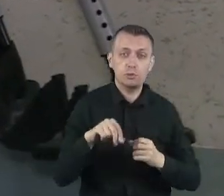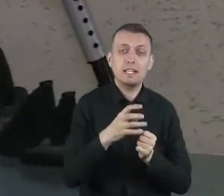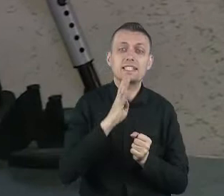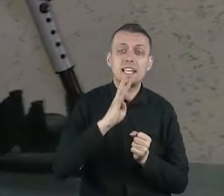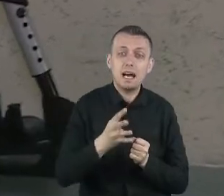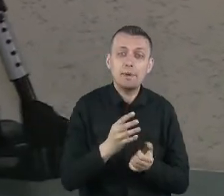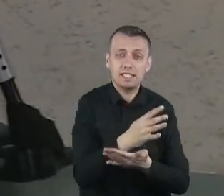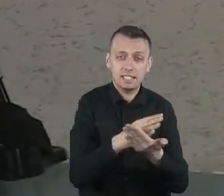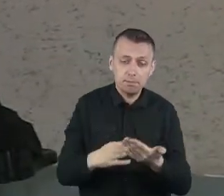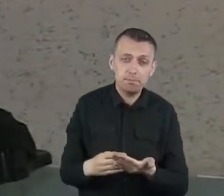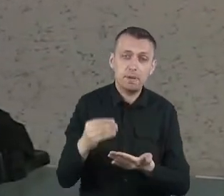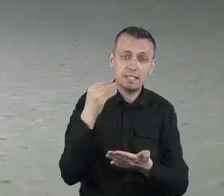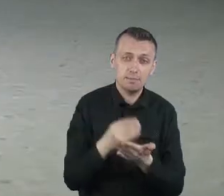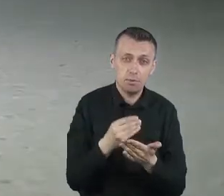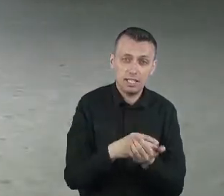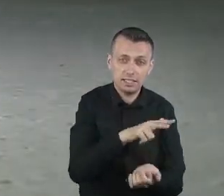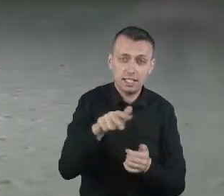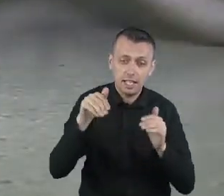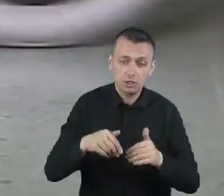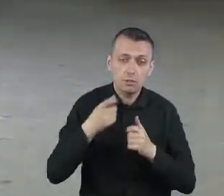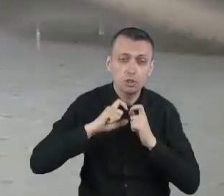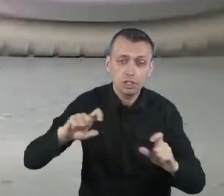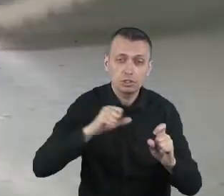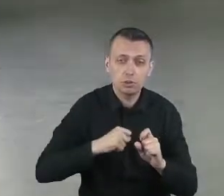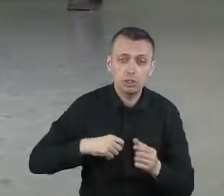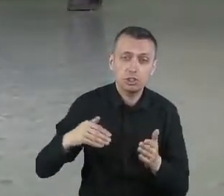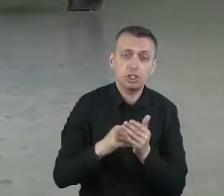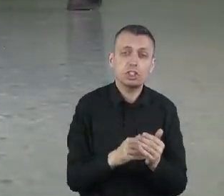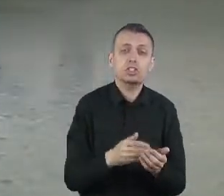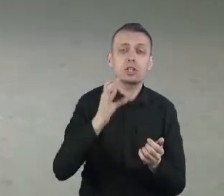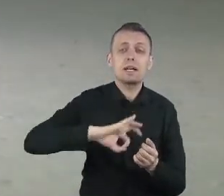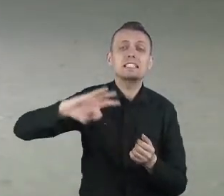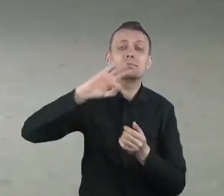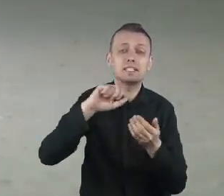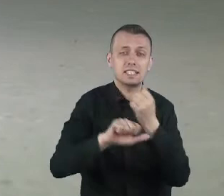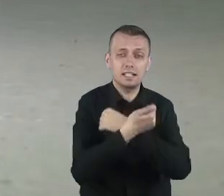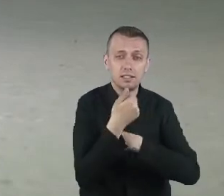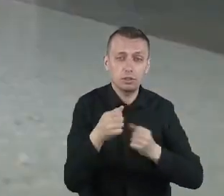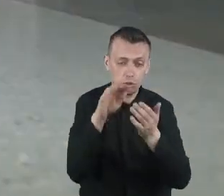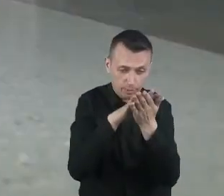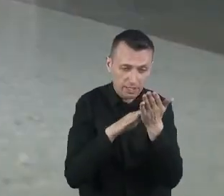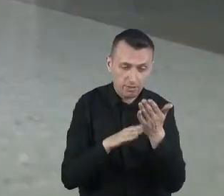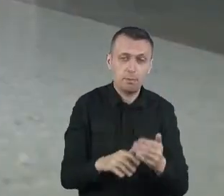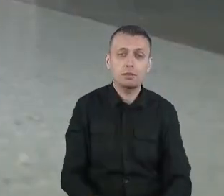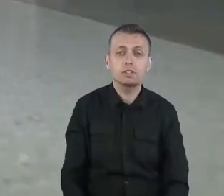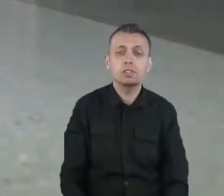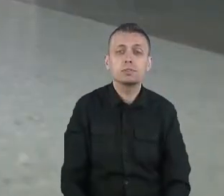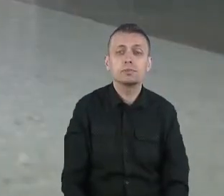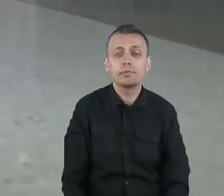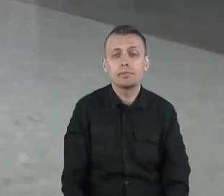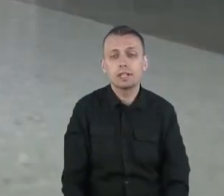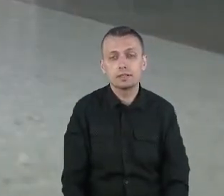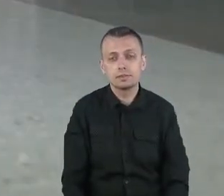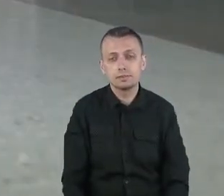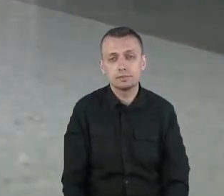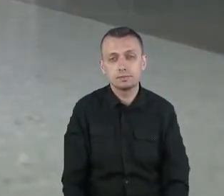każdy. Warunkiem przystąpienia do programu jest wypełnienie ankiety, która dostępna jest na stronie internetowej Fundacji Hobbs. Dla Wiadomości